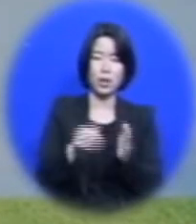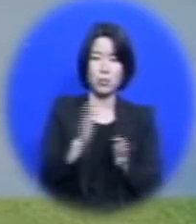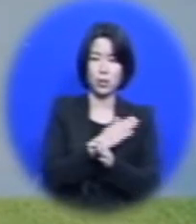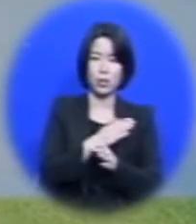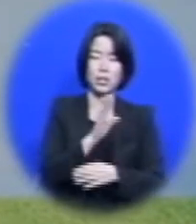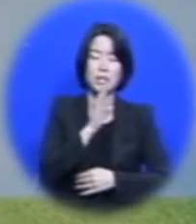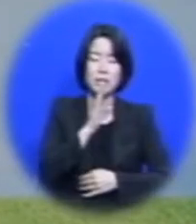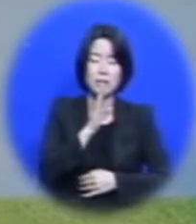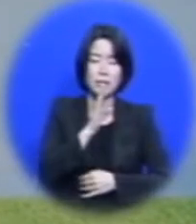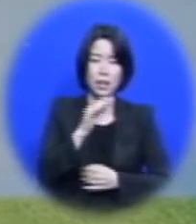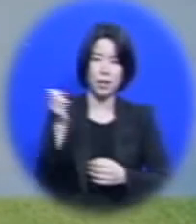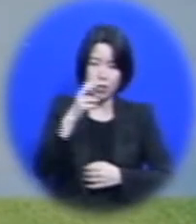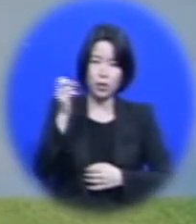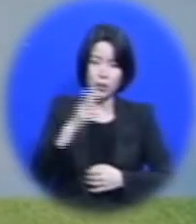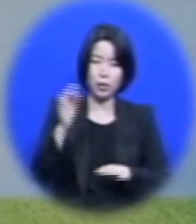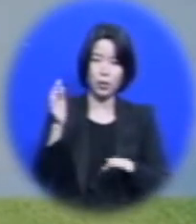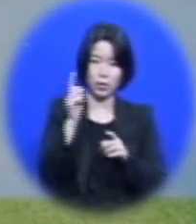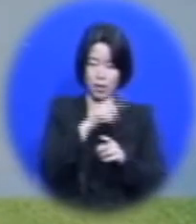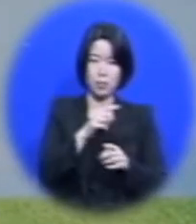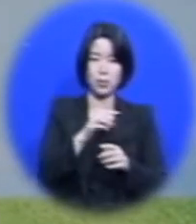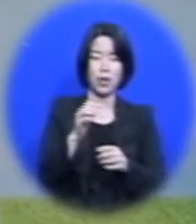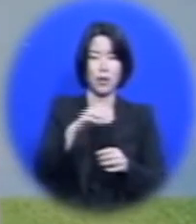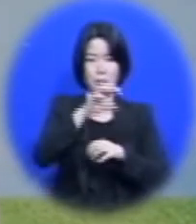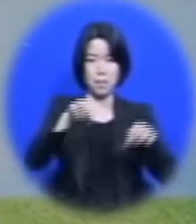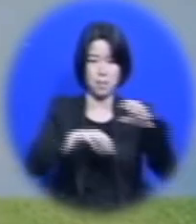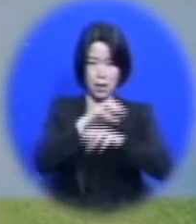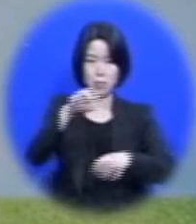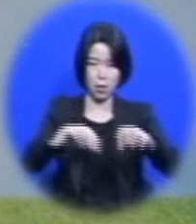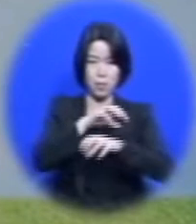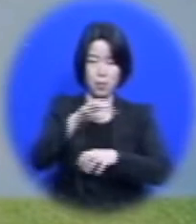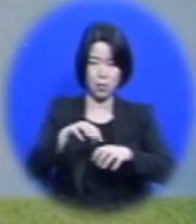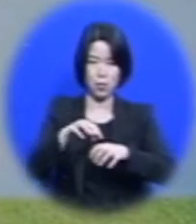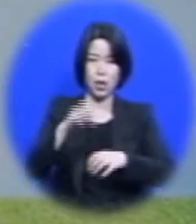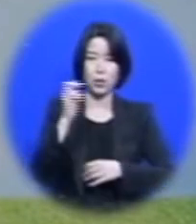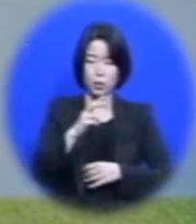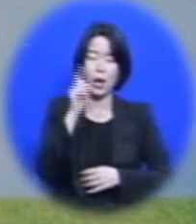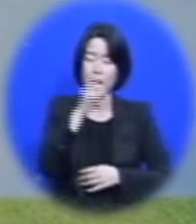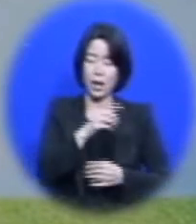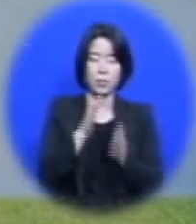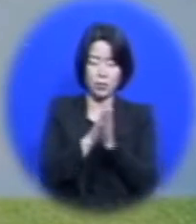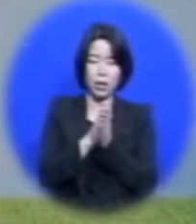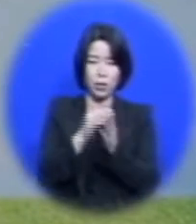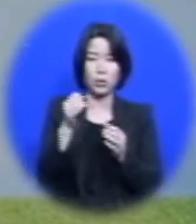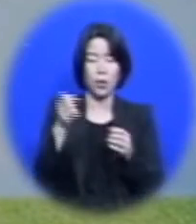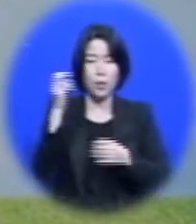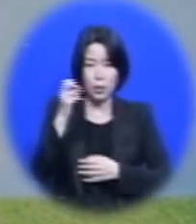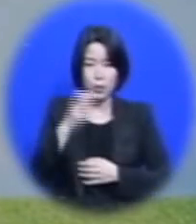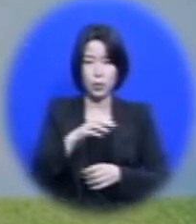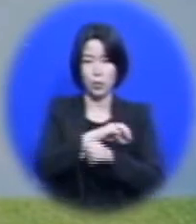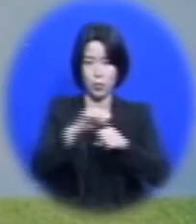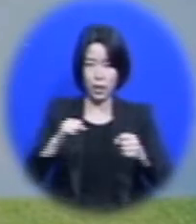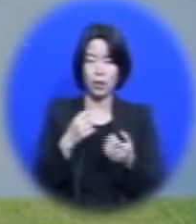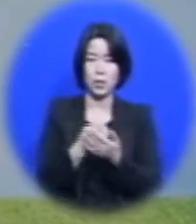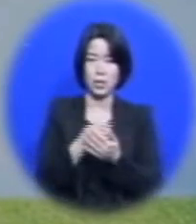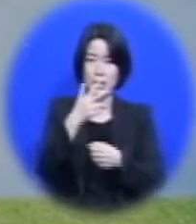되풀이되었다. 불륜을 저지르고 안 그러겠다고 다짐하고 다시 같은 과정을 반복하는 일이 7년이나